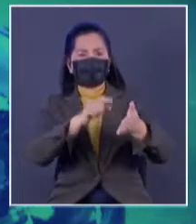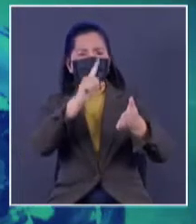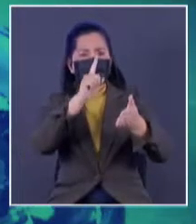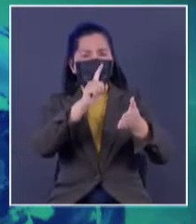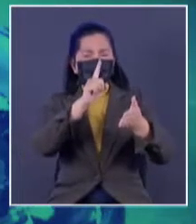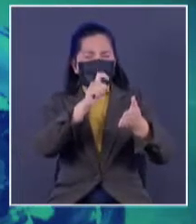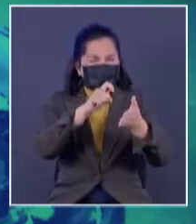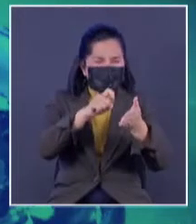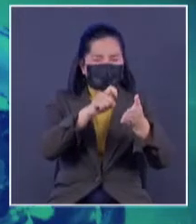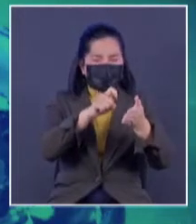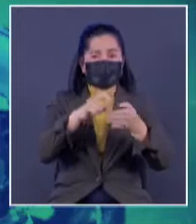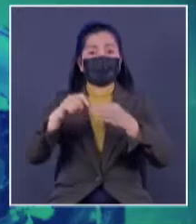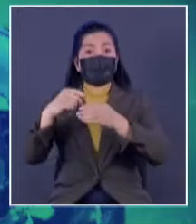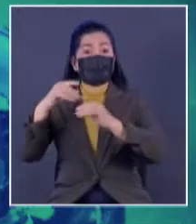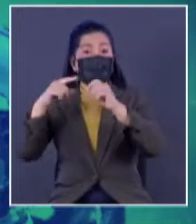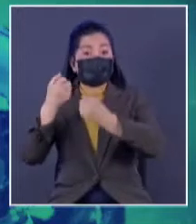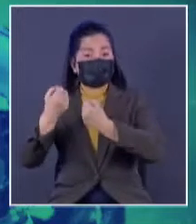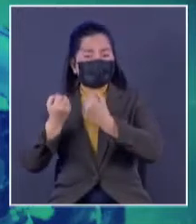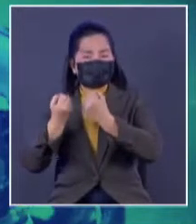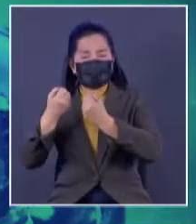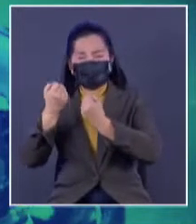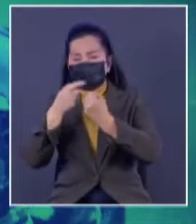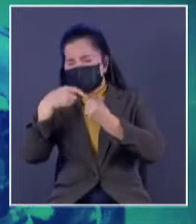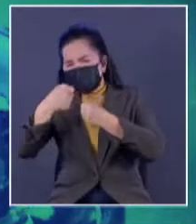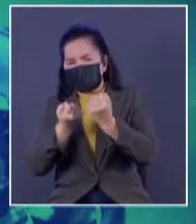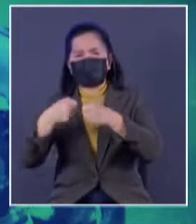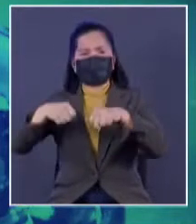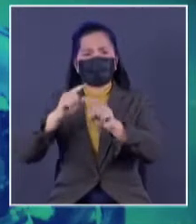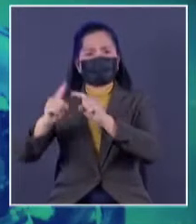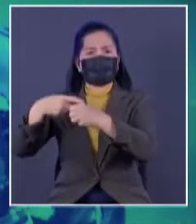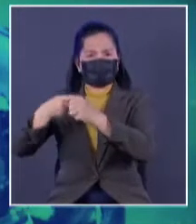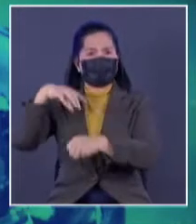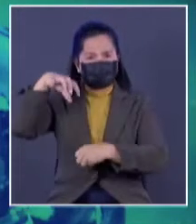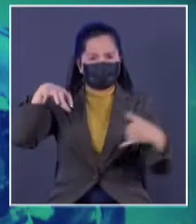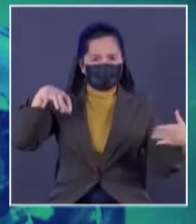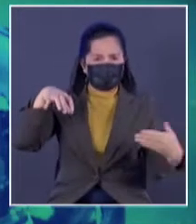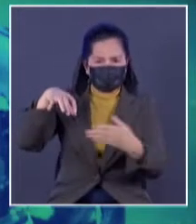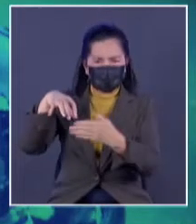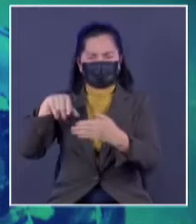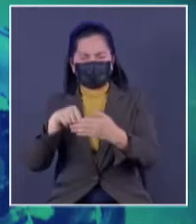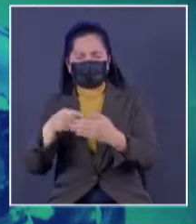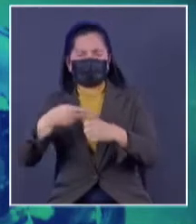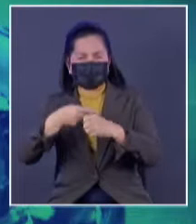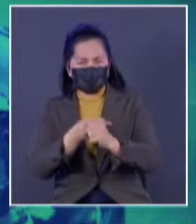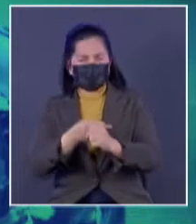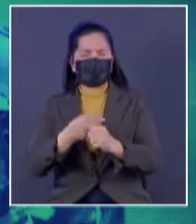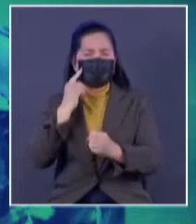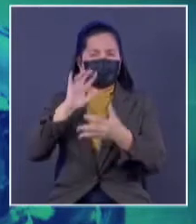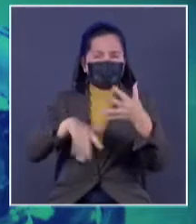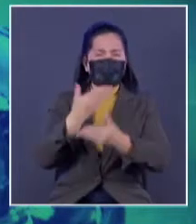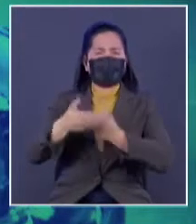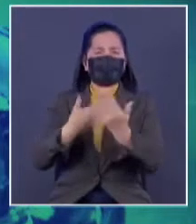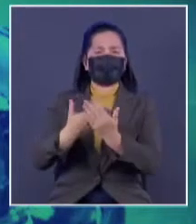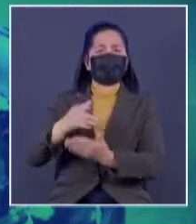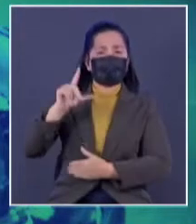อมที่ร้านขายร้านซ่อมมอเตอร์ไซค์แล้วก็วางแผนเลยว่าเดี๋ยวจะขายราคาถูก ๆ เดี๋ยวต้องกลับไปเอา